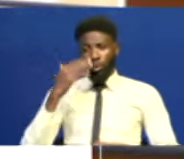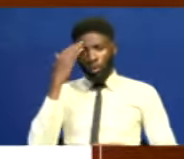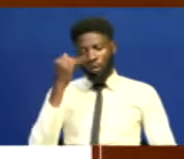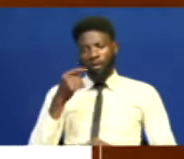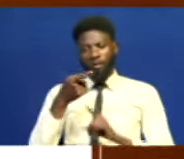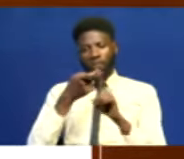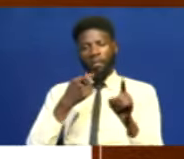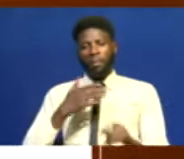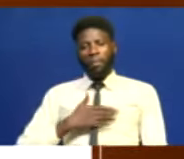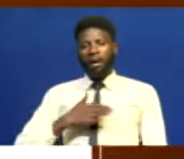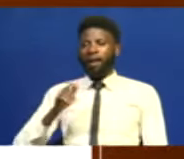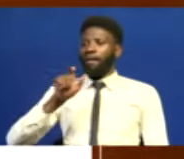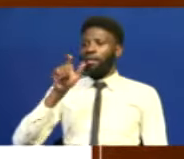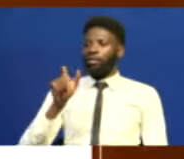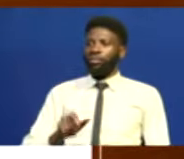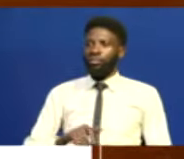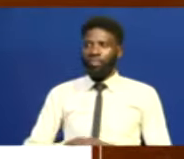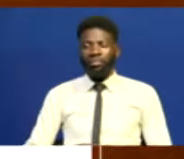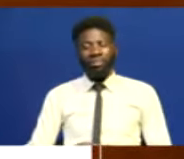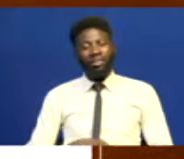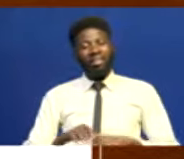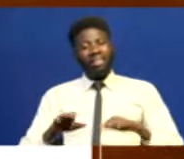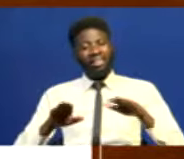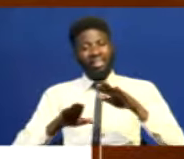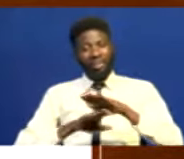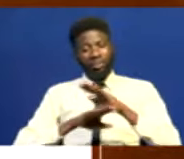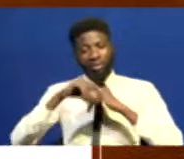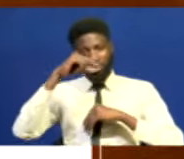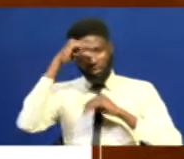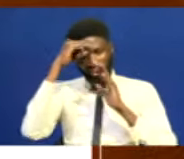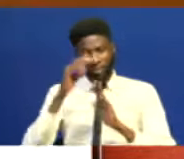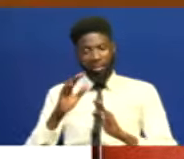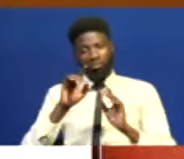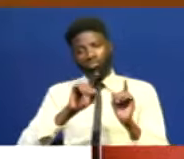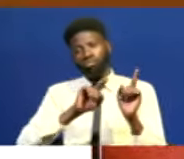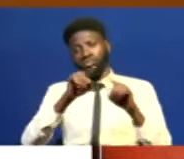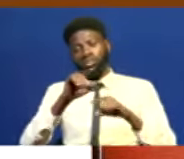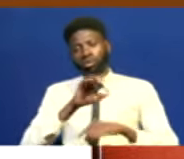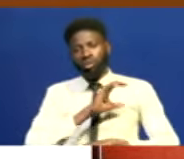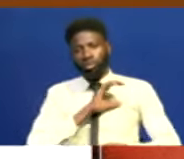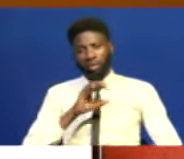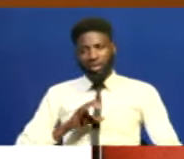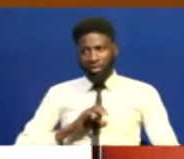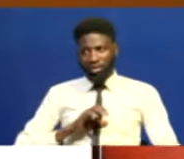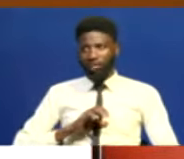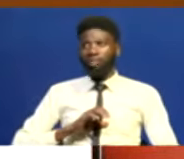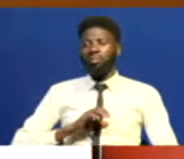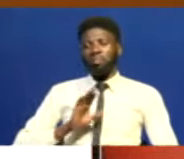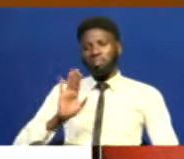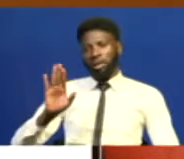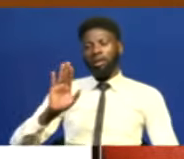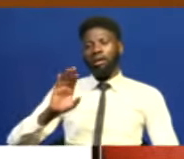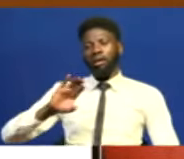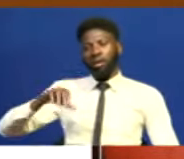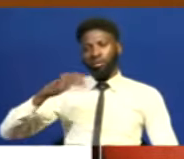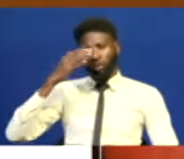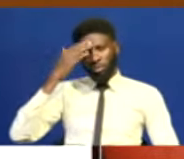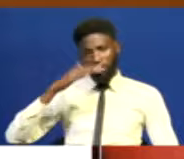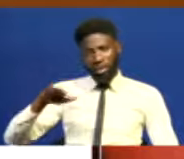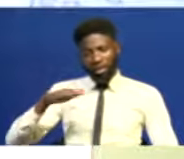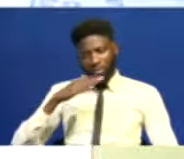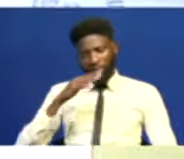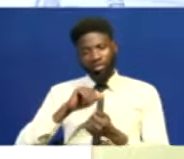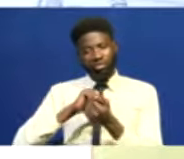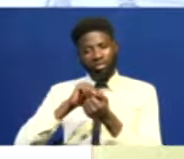region. Naibu gavana huyo ambaye alifika mbele ya kamati ya bunge la kaunti hiyo kuhusu masala ya sheria siku ya Ijumaa, alisema kuwa